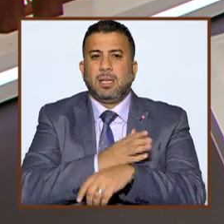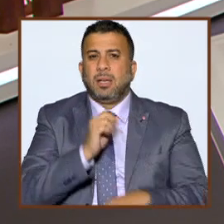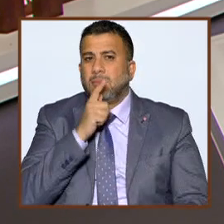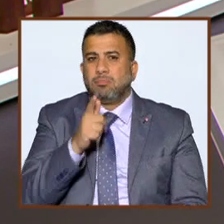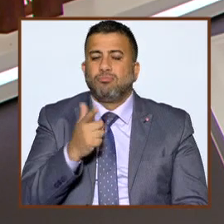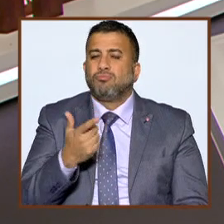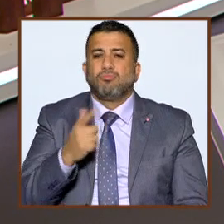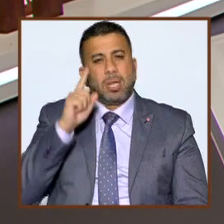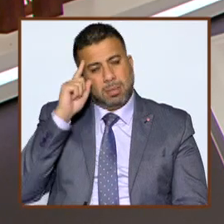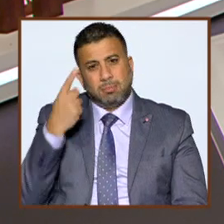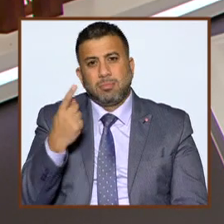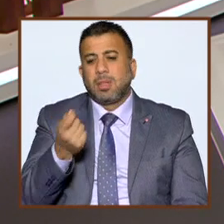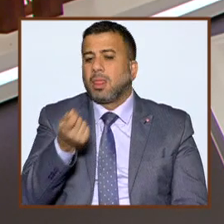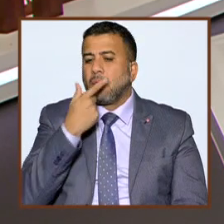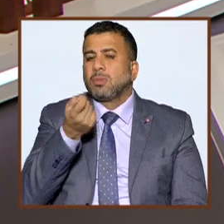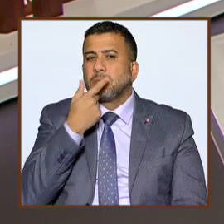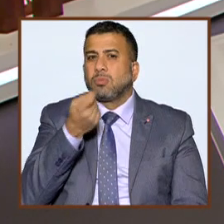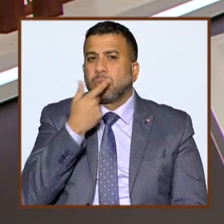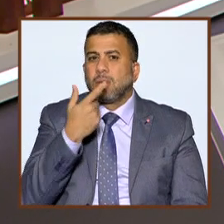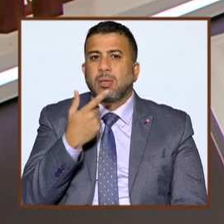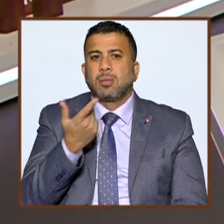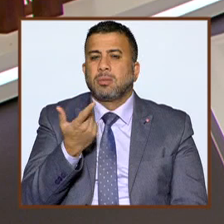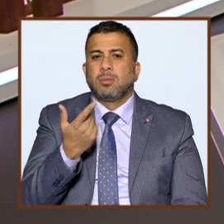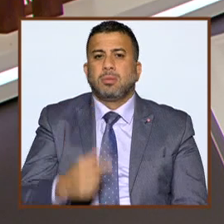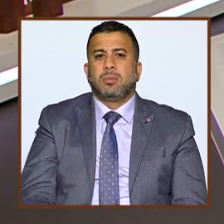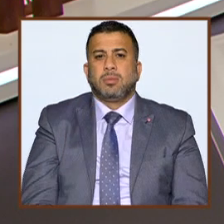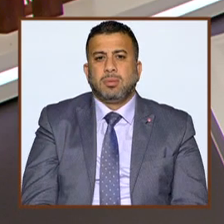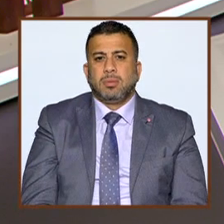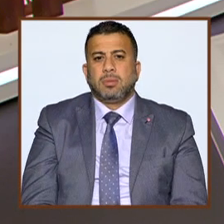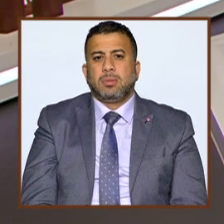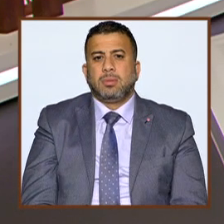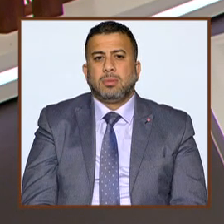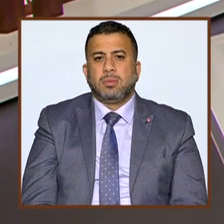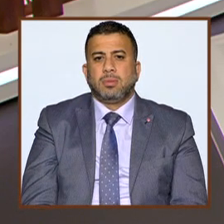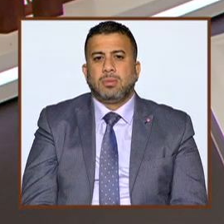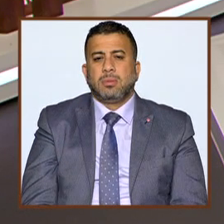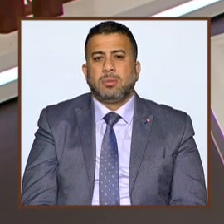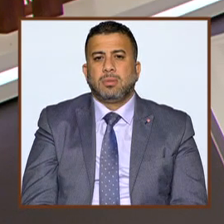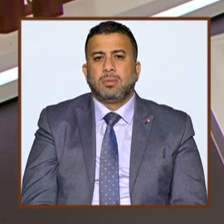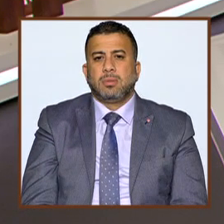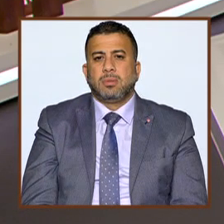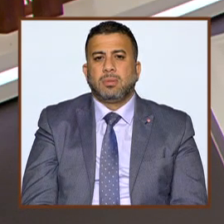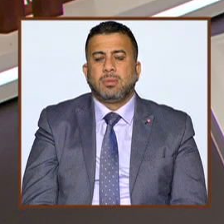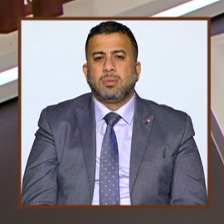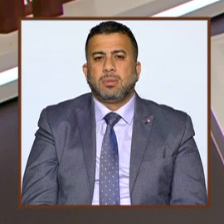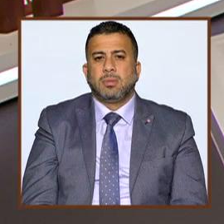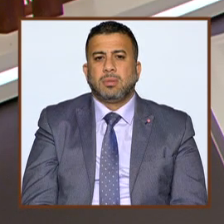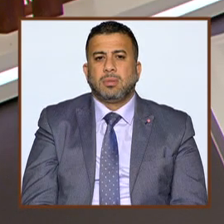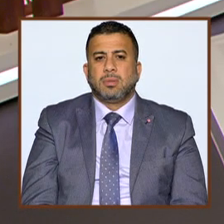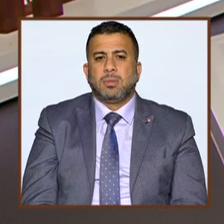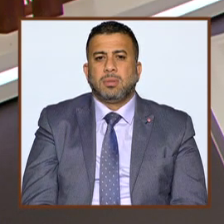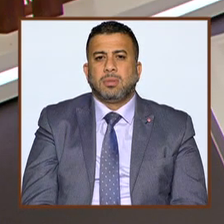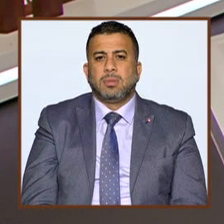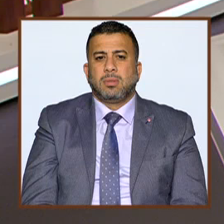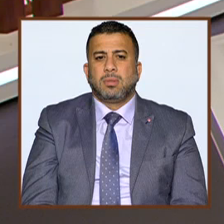بدون جدوى، شارب دواء شارب طعيه، عملت كثير ولي قريب 70 سنة. نعم.